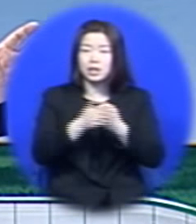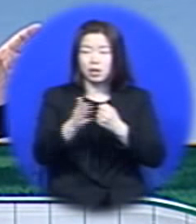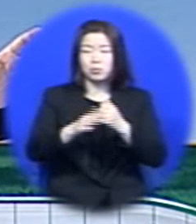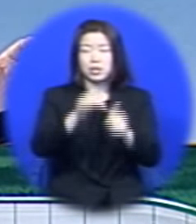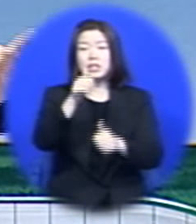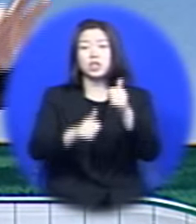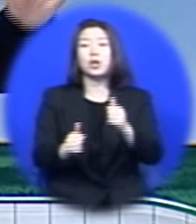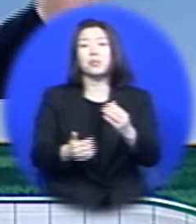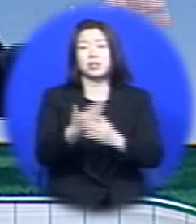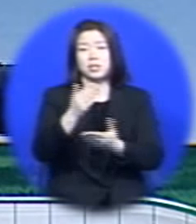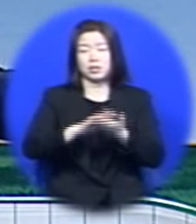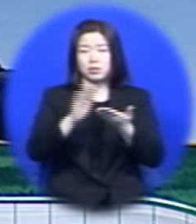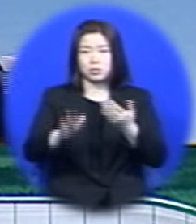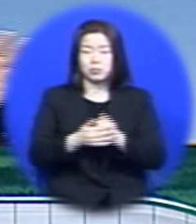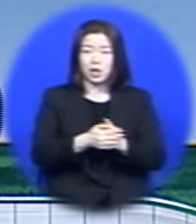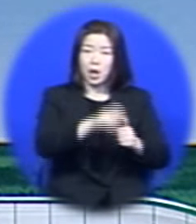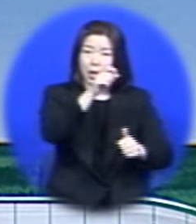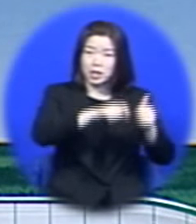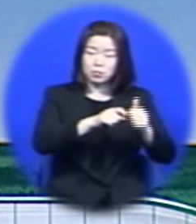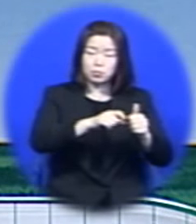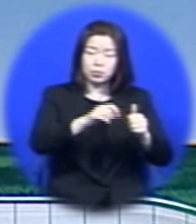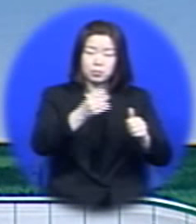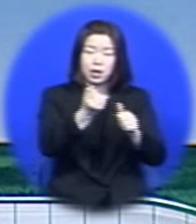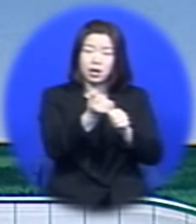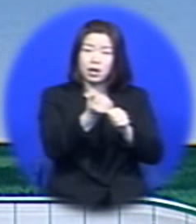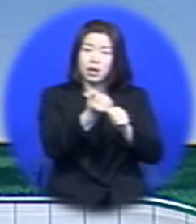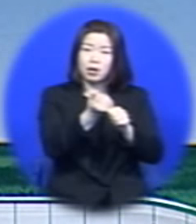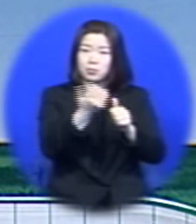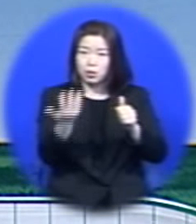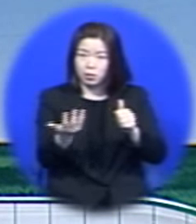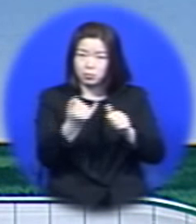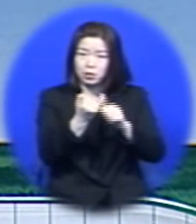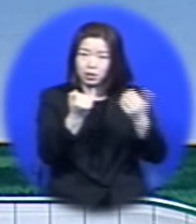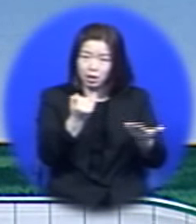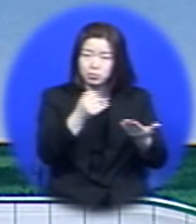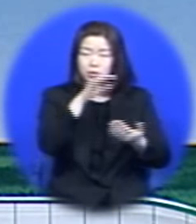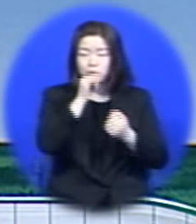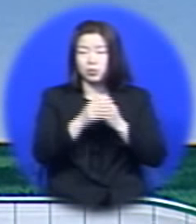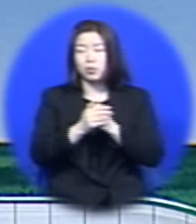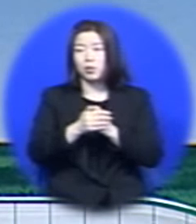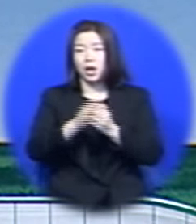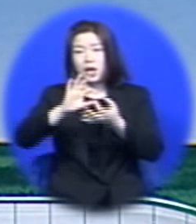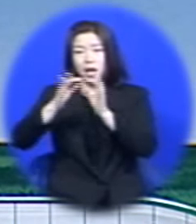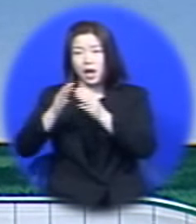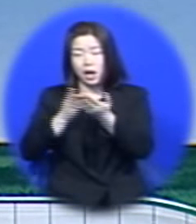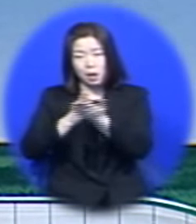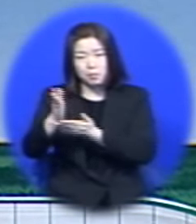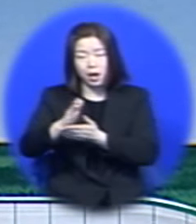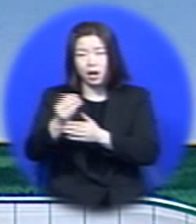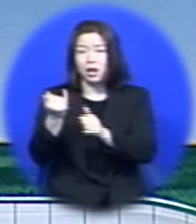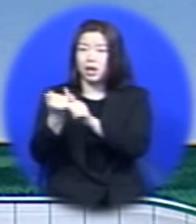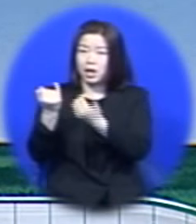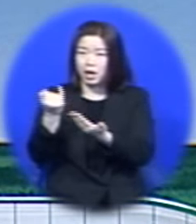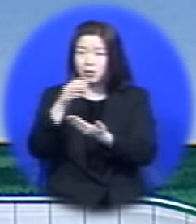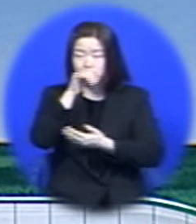생겼습니다. 히브리파 과부들, 헬라파 과부들이 있는데 헬라파 과부들에게